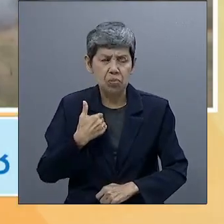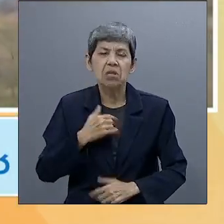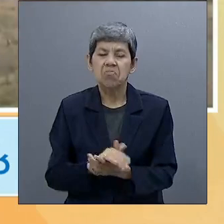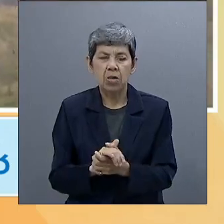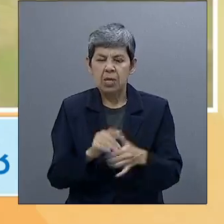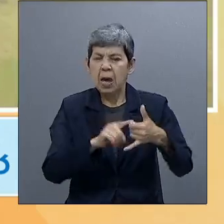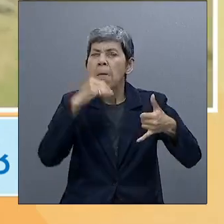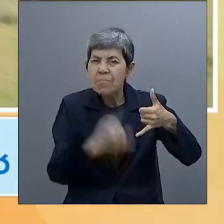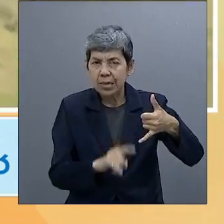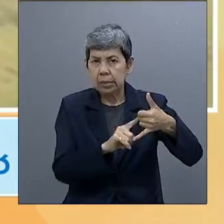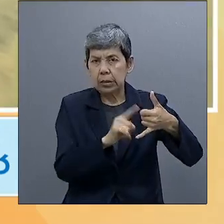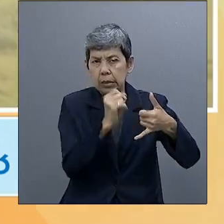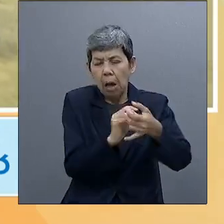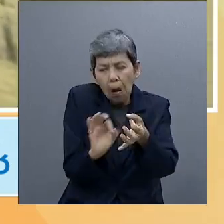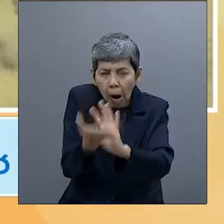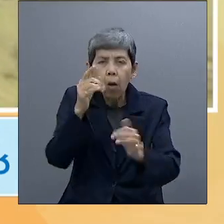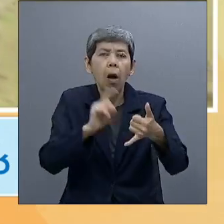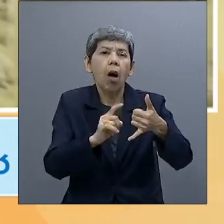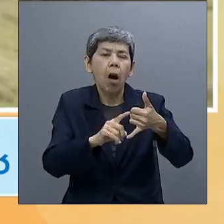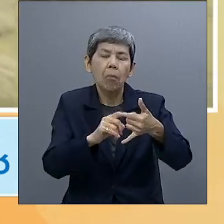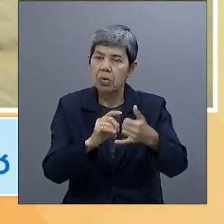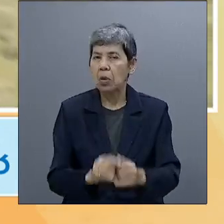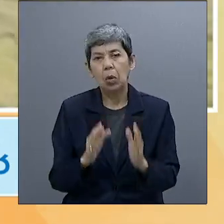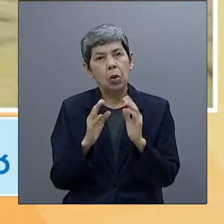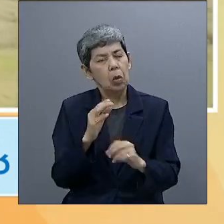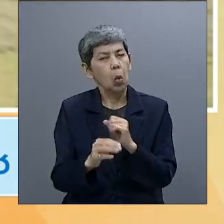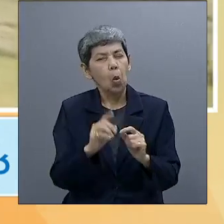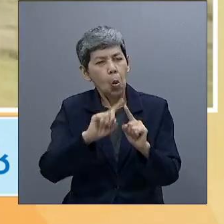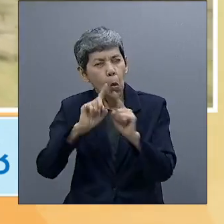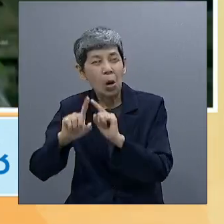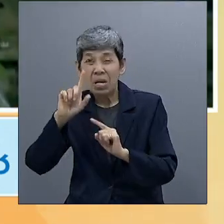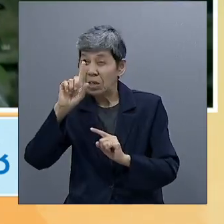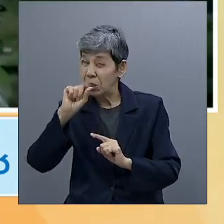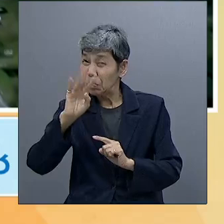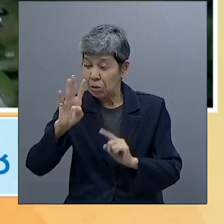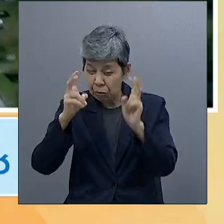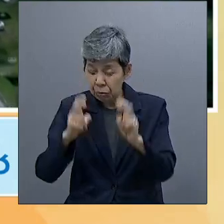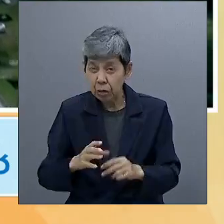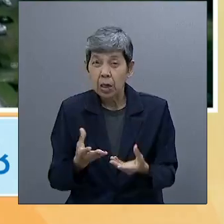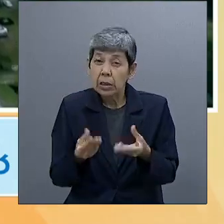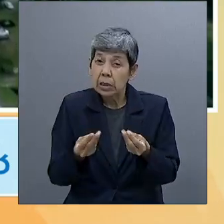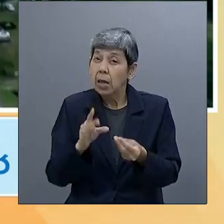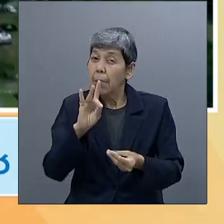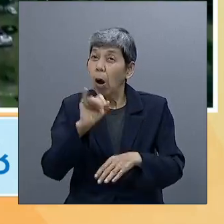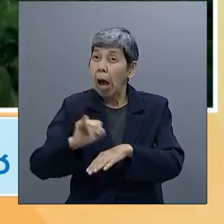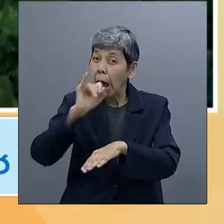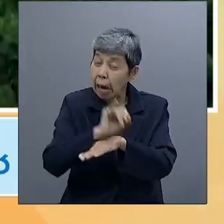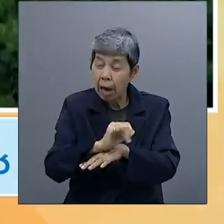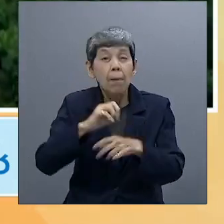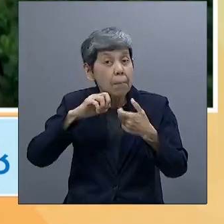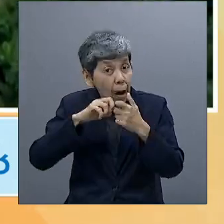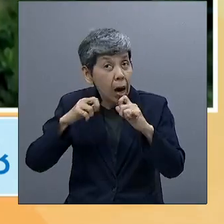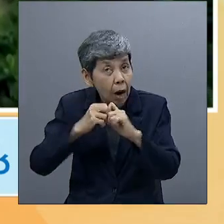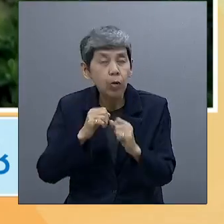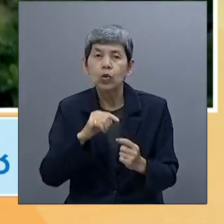คดีกับผู้ที่ลักลอบเผาป่านะคะมากกว่า24คดีในพื้นที่กว่า800ไร่นี่ไม่ใช่ผลกระทบ